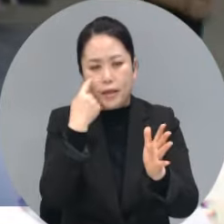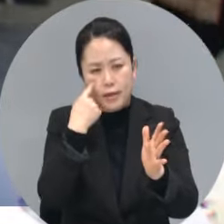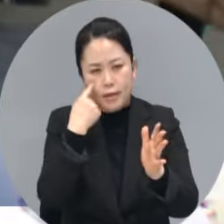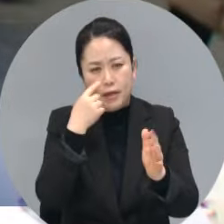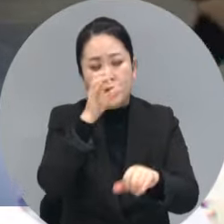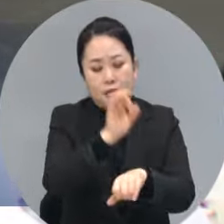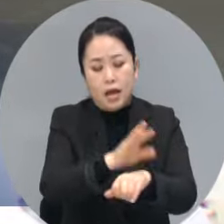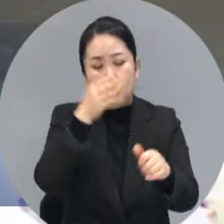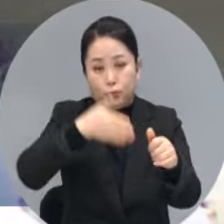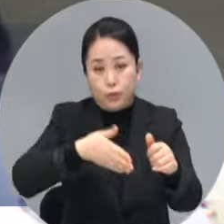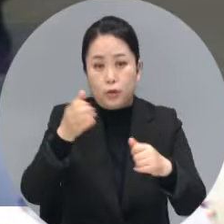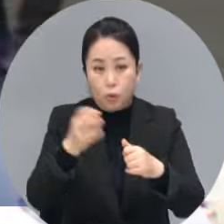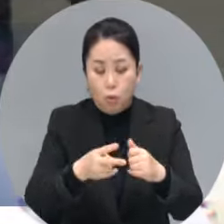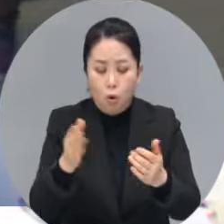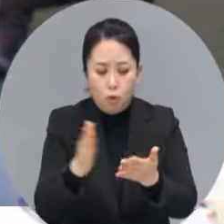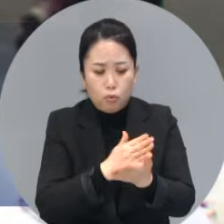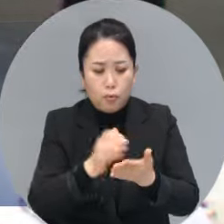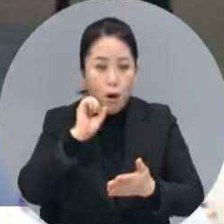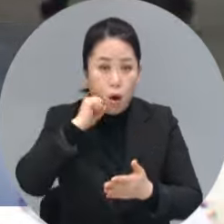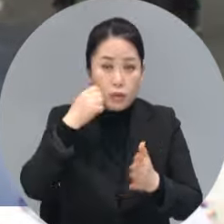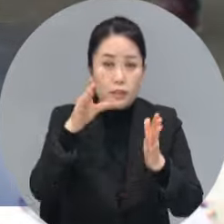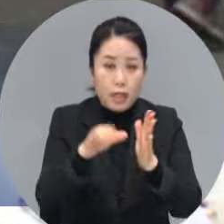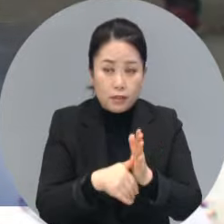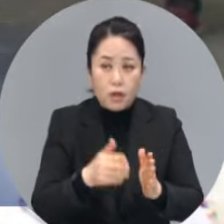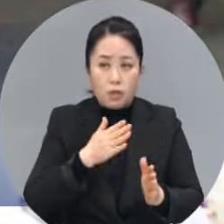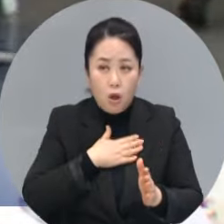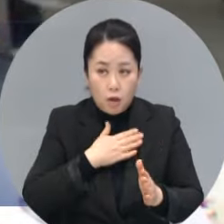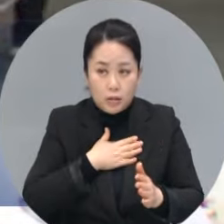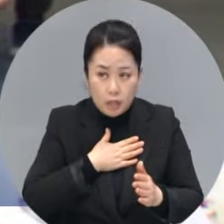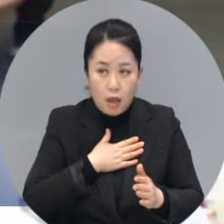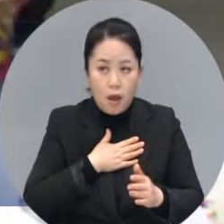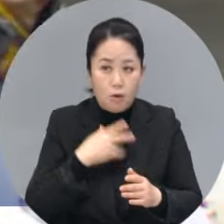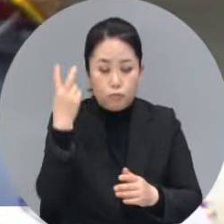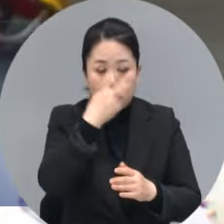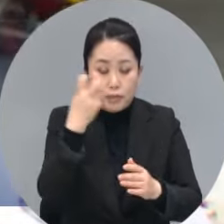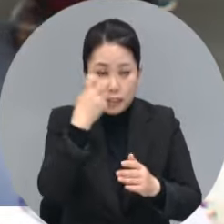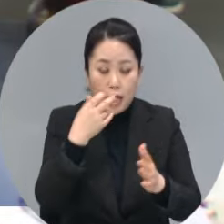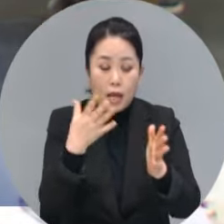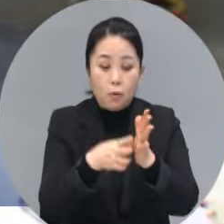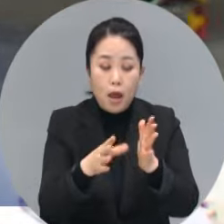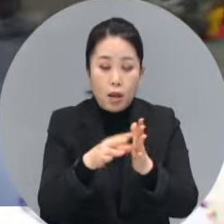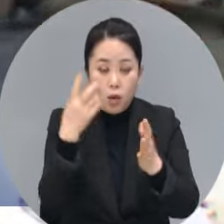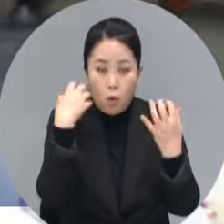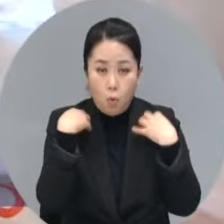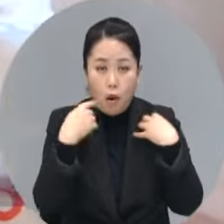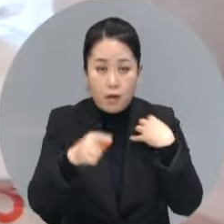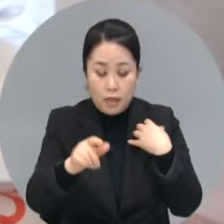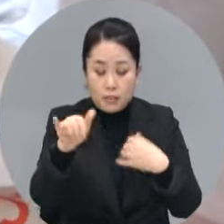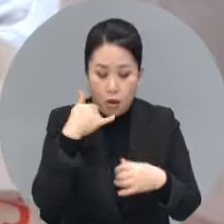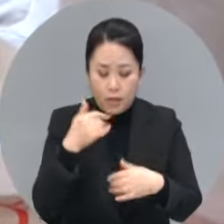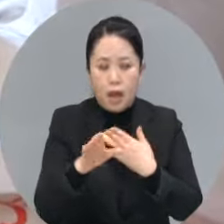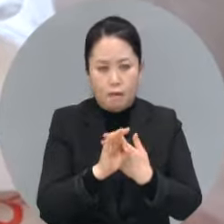경우에는 저희 농산물품질관리원에 전화주시면 저희가 신고 접수를 하고.